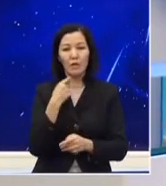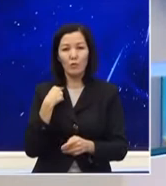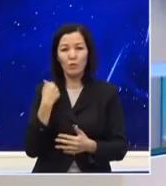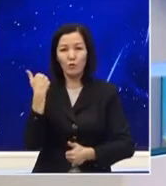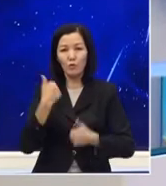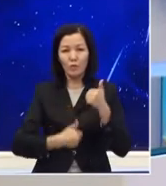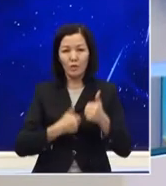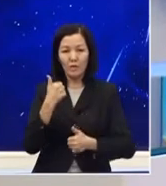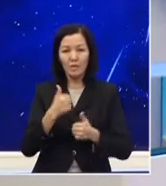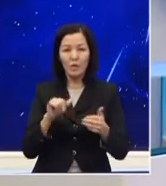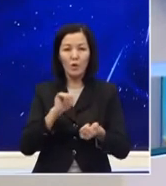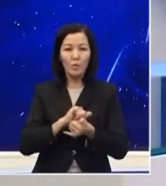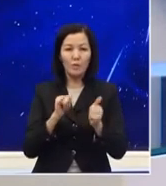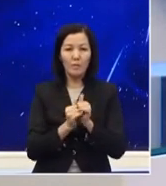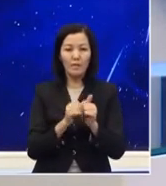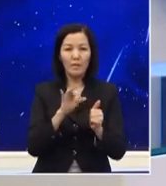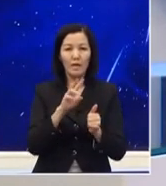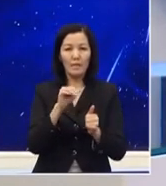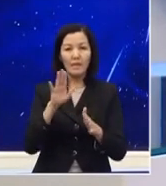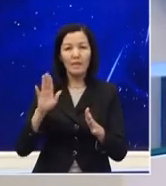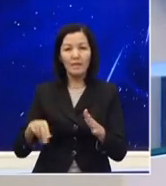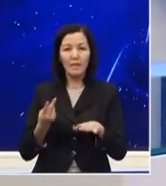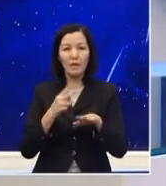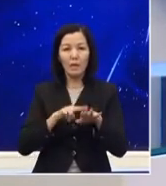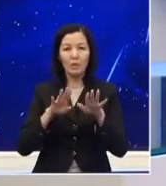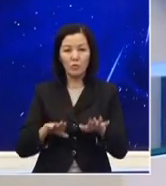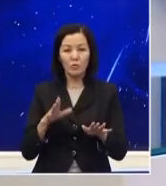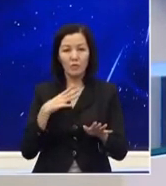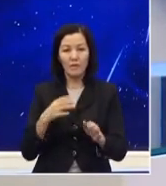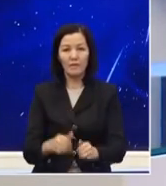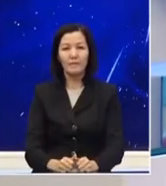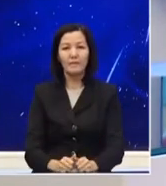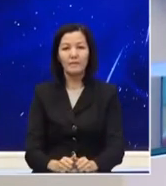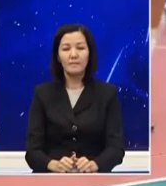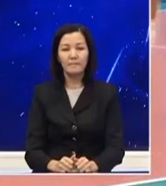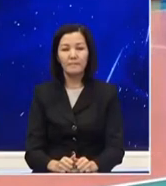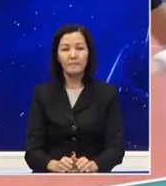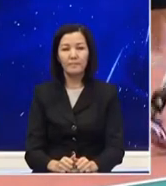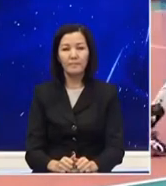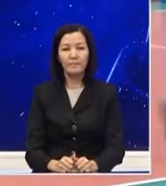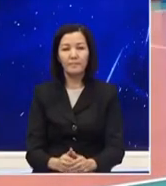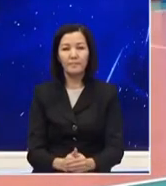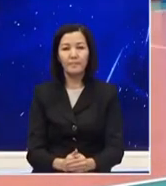талдықорғандықтар турнир кестесінде Өскеменнің Алтайынан кейінгі екінші орынға жайғасты.